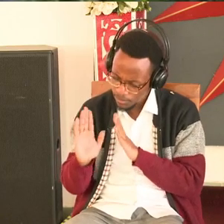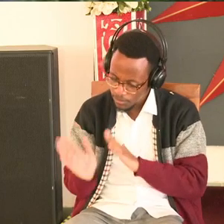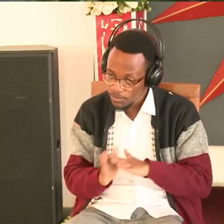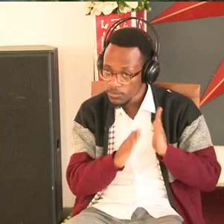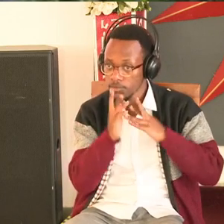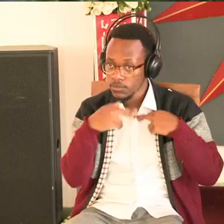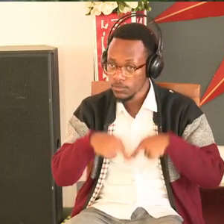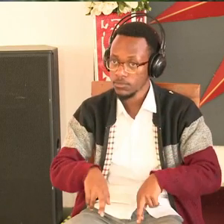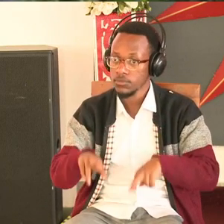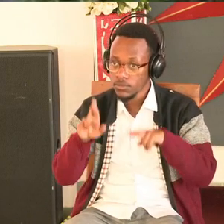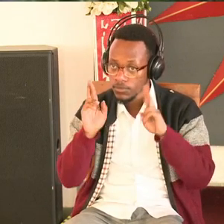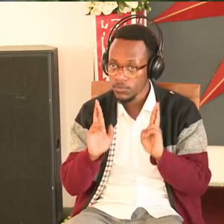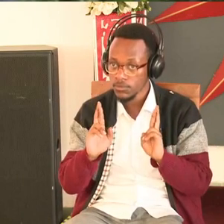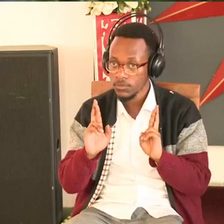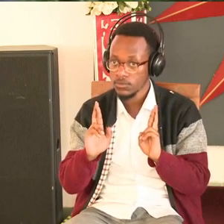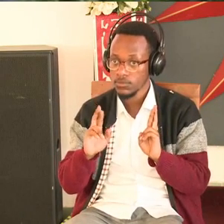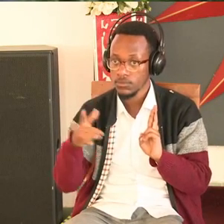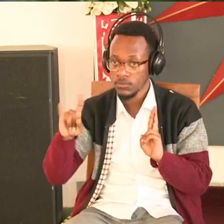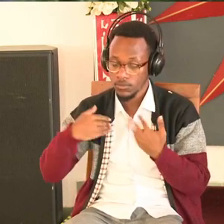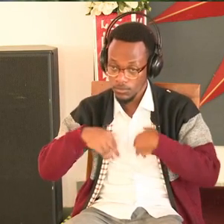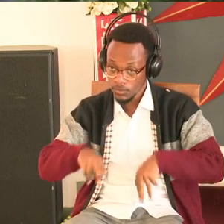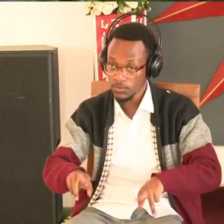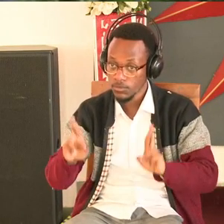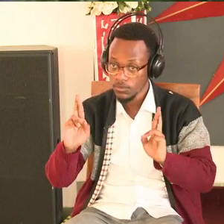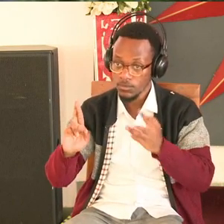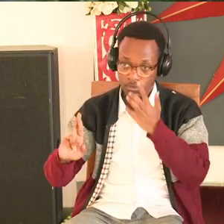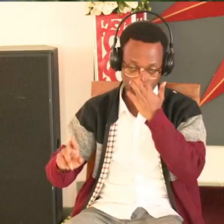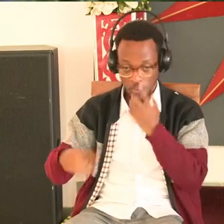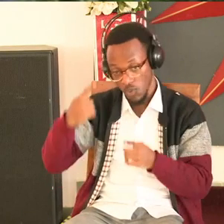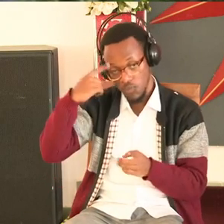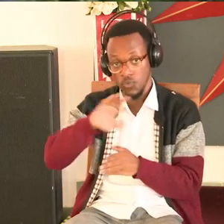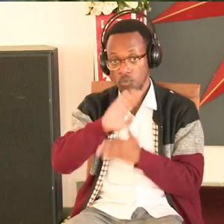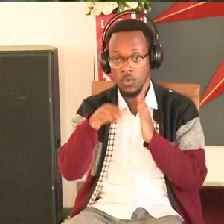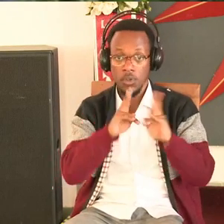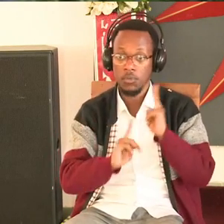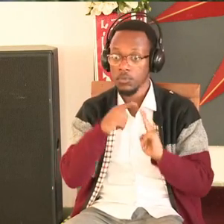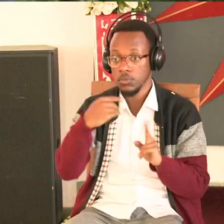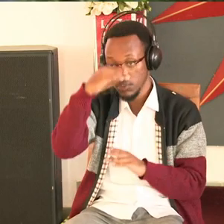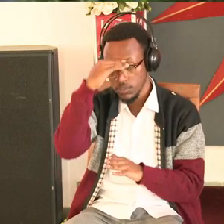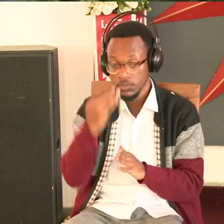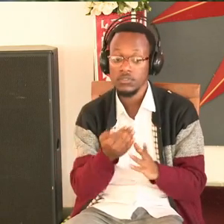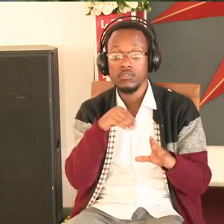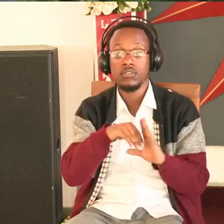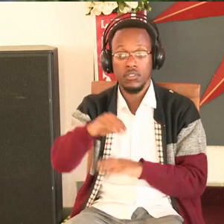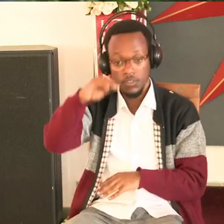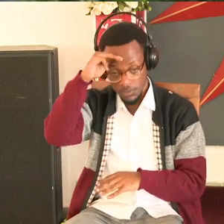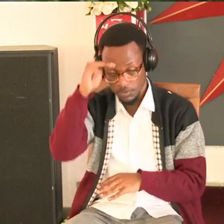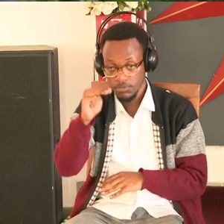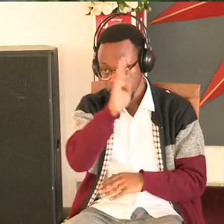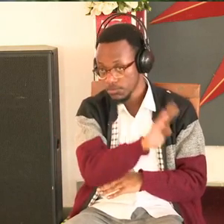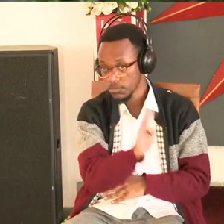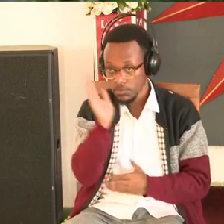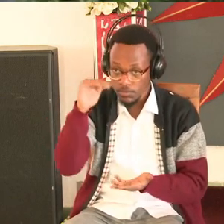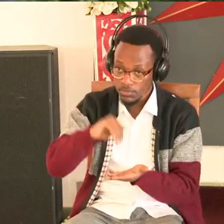inzira. Ategura inzira. Kubizeye bose bakizera ubutumwa bwe.